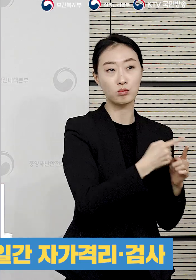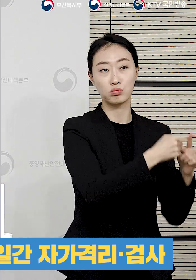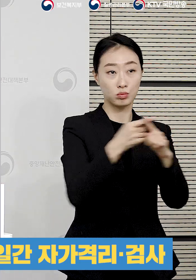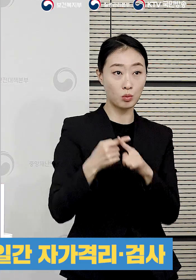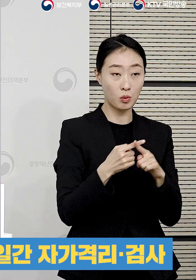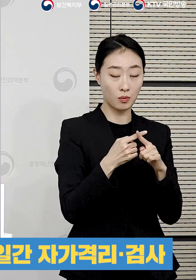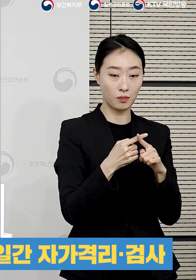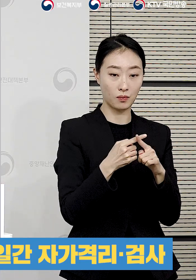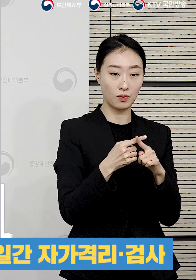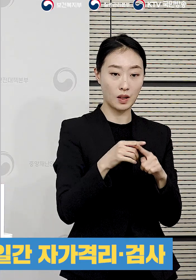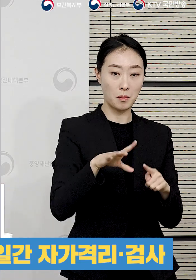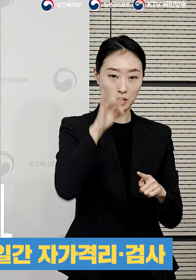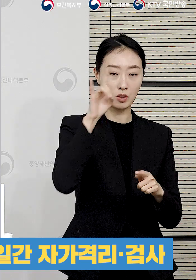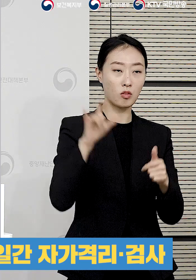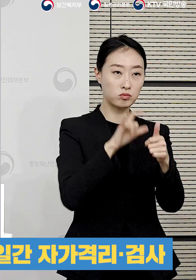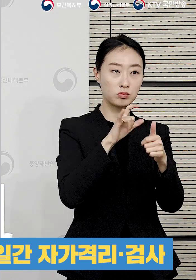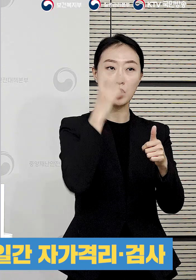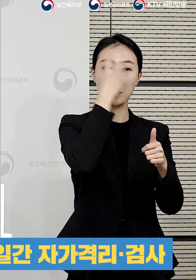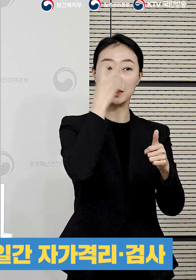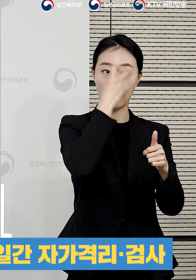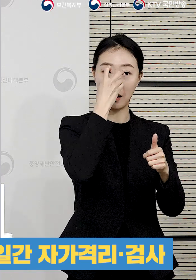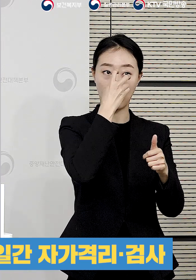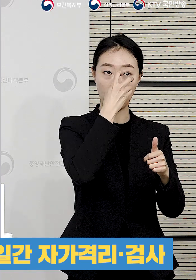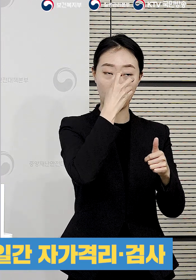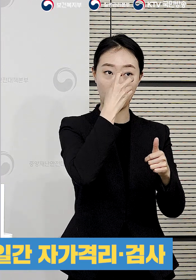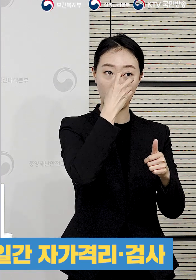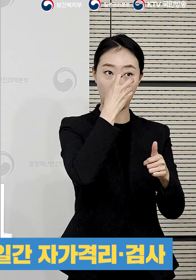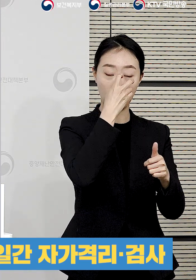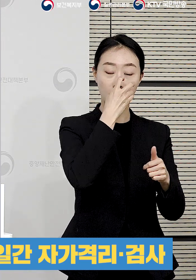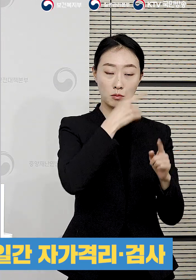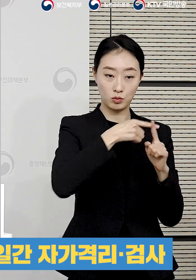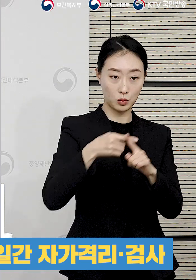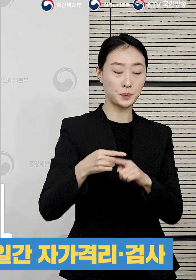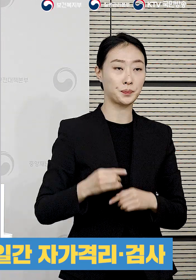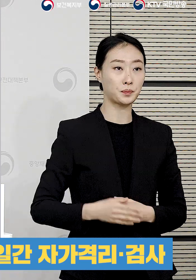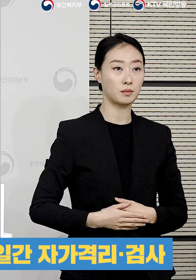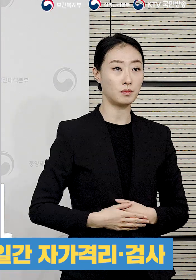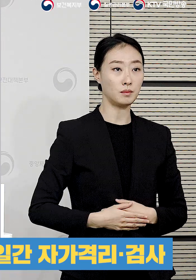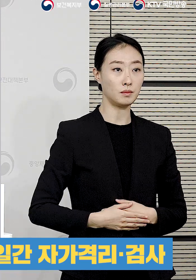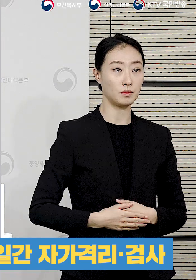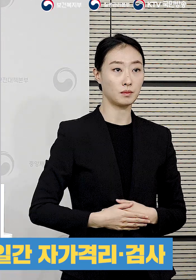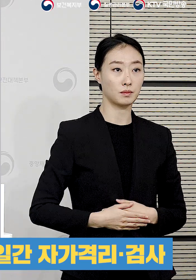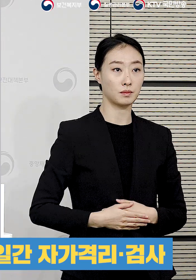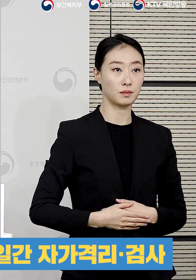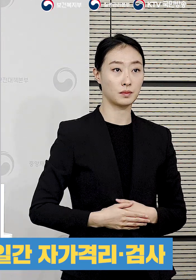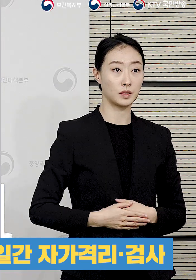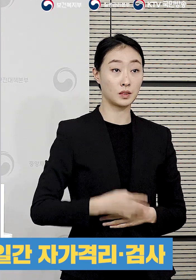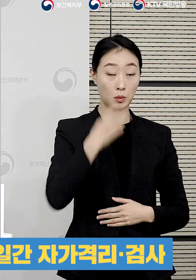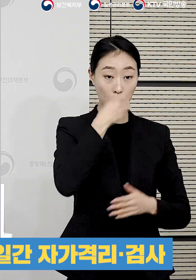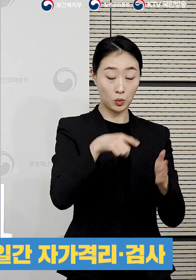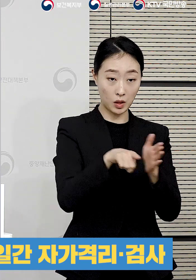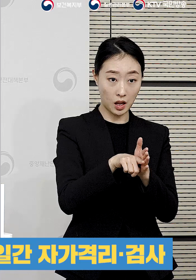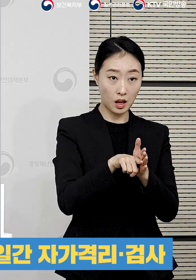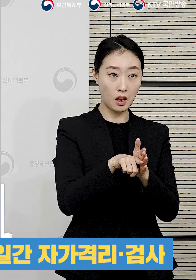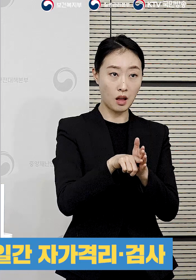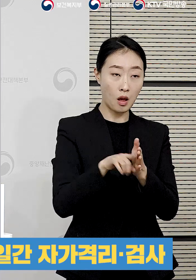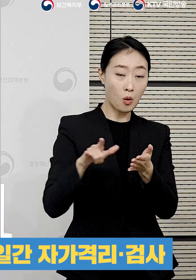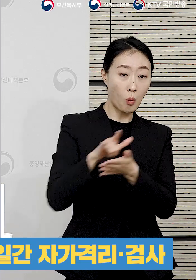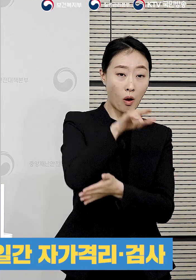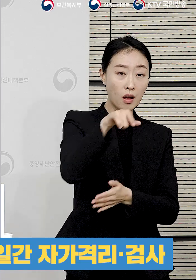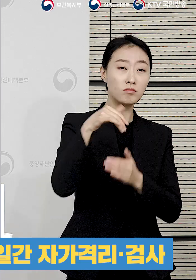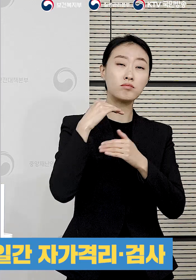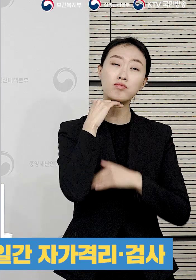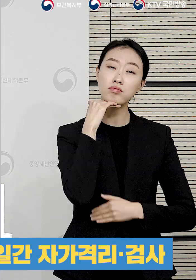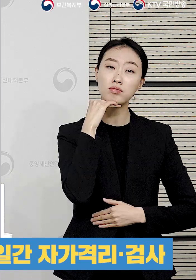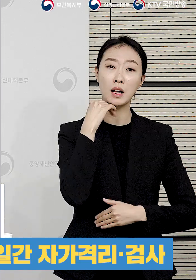진단 검사를 하겠다는 게 첫 번째입니다. 그래서 검사를 무조건 한다는 거고요. 그 검사를 하기 위해서는 공항에 대기시켜놓고